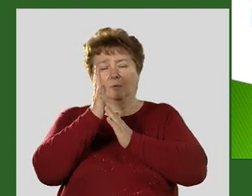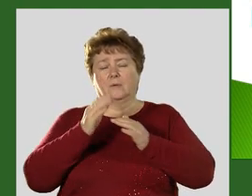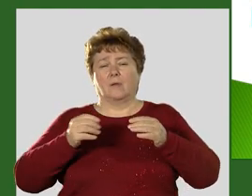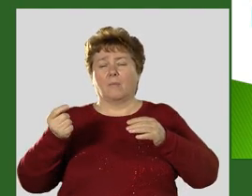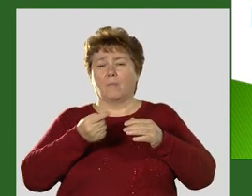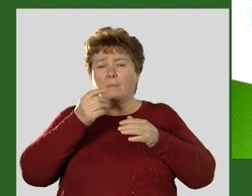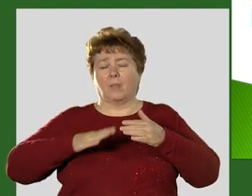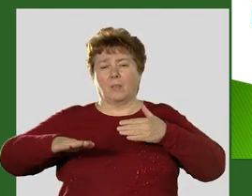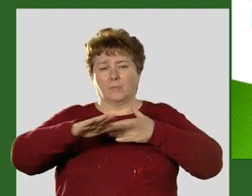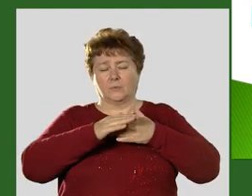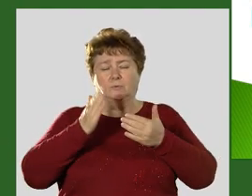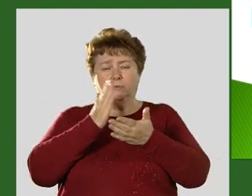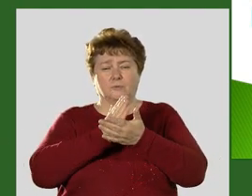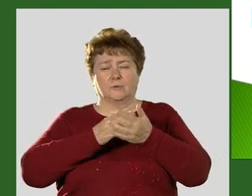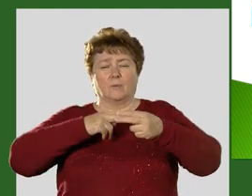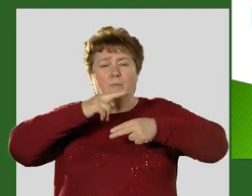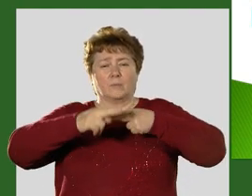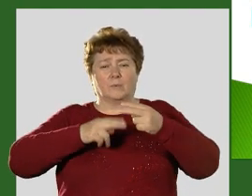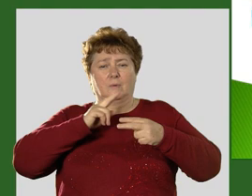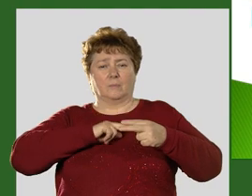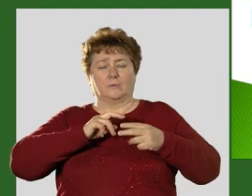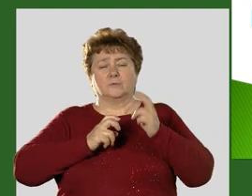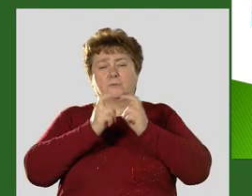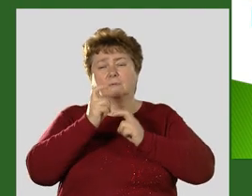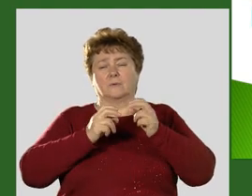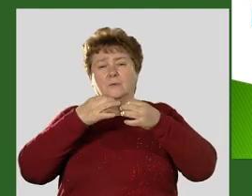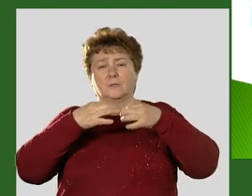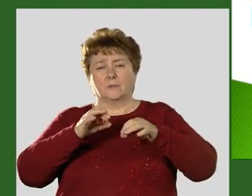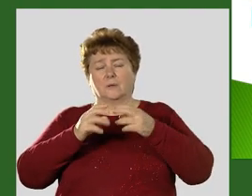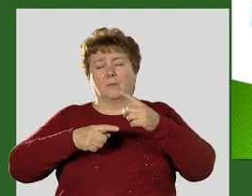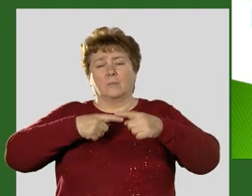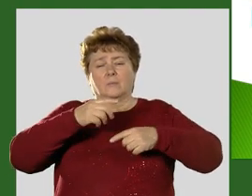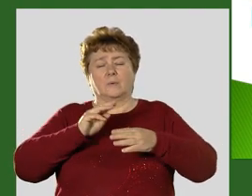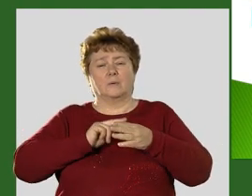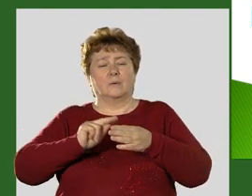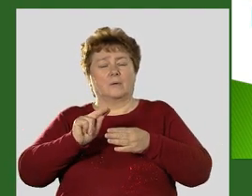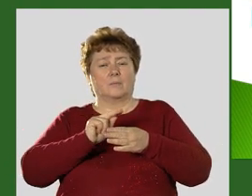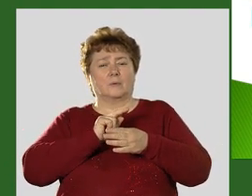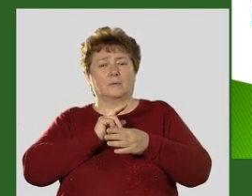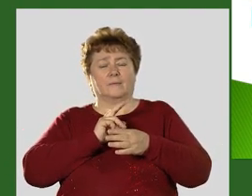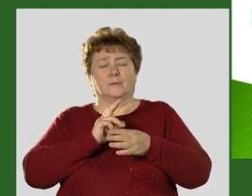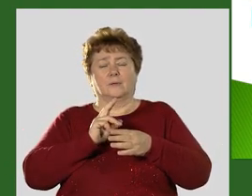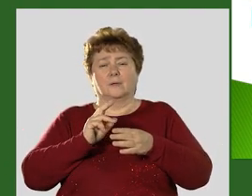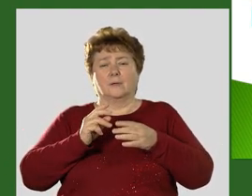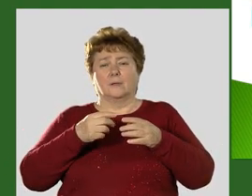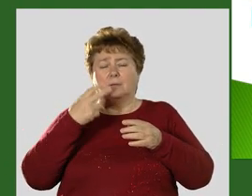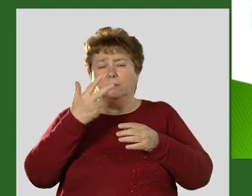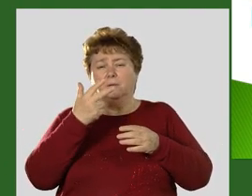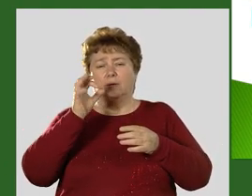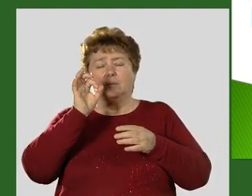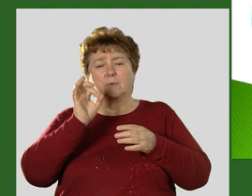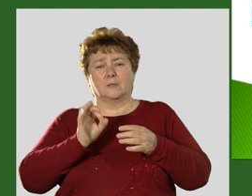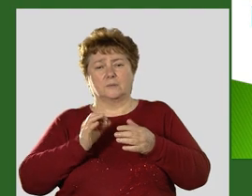Малые площади существующих перерабатывающих заводов позволяли перерабатывать лишь 3% полученного